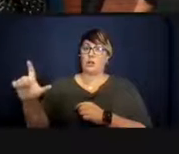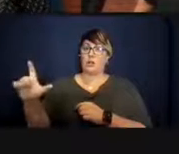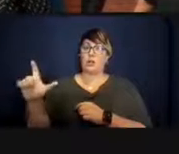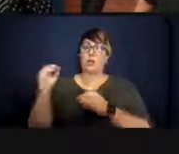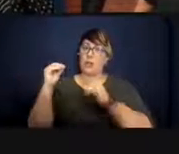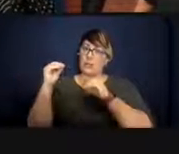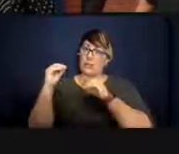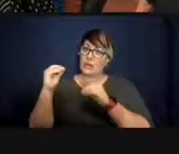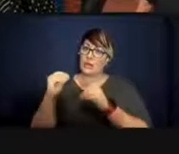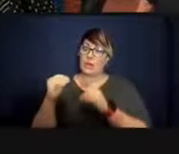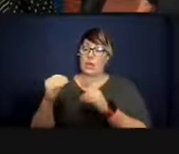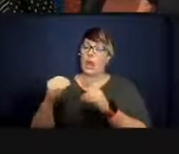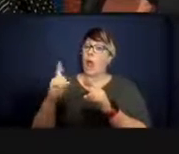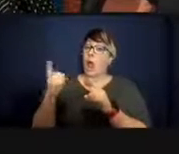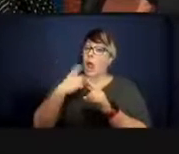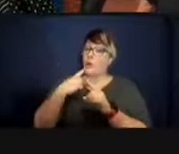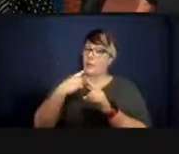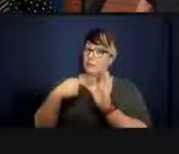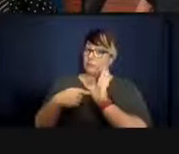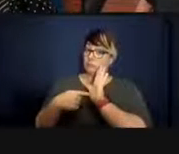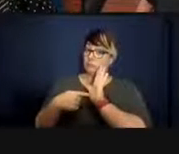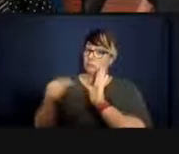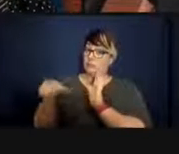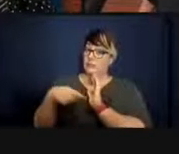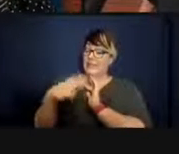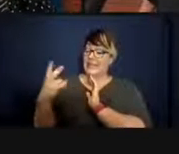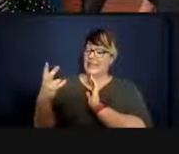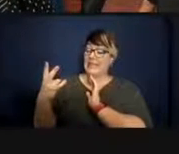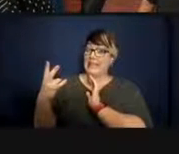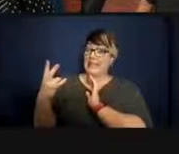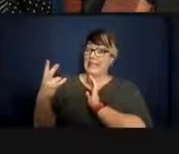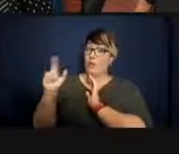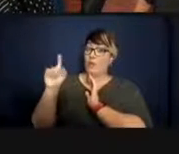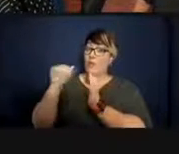بالتعليم التدريبي والتأهيلي. هناك